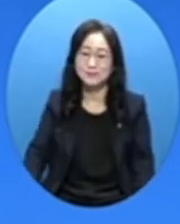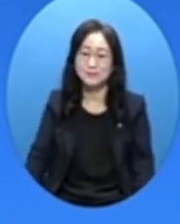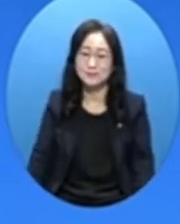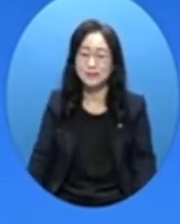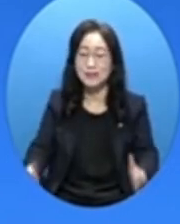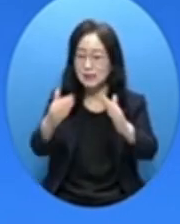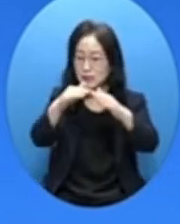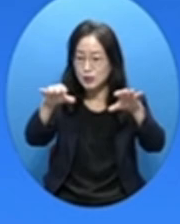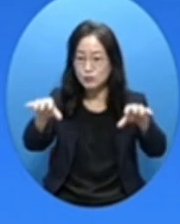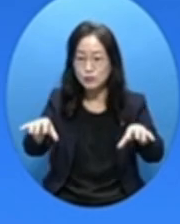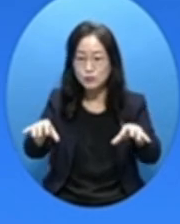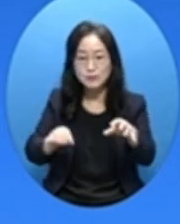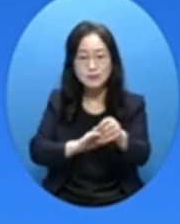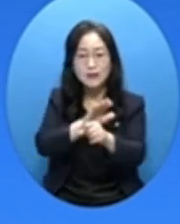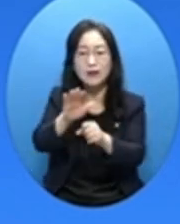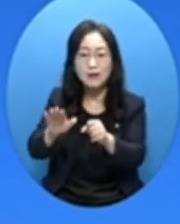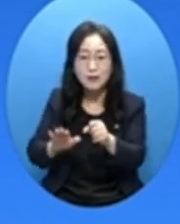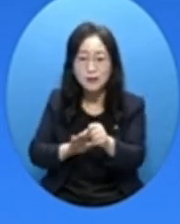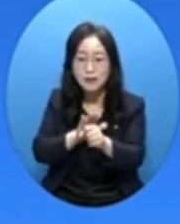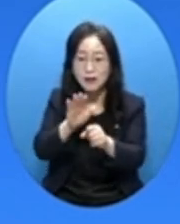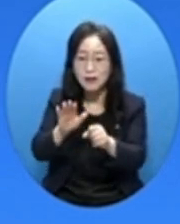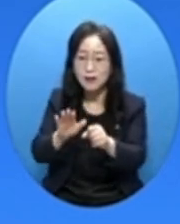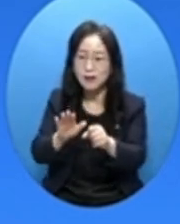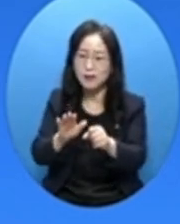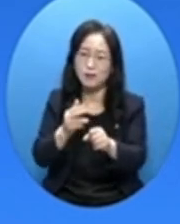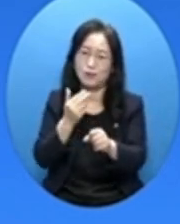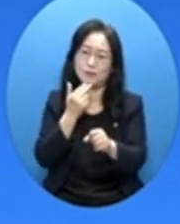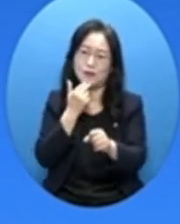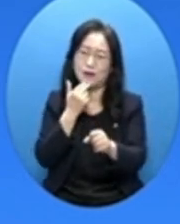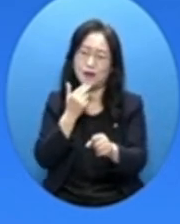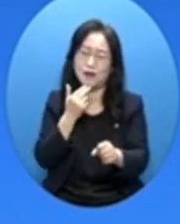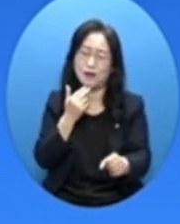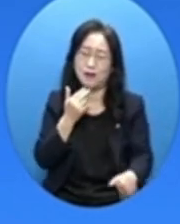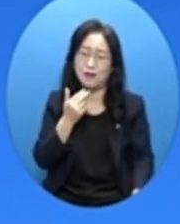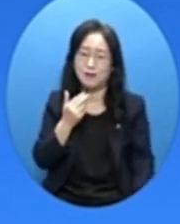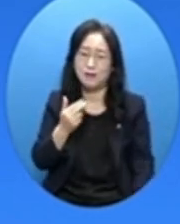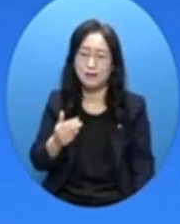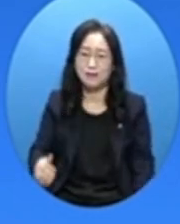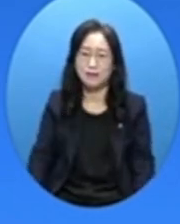이웃 사랑은 그렇지 못하고 매우